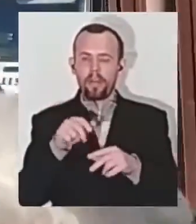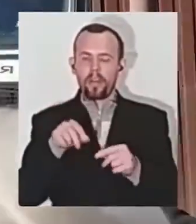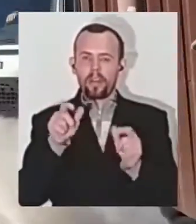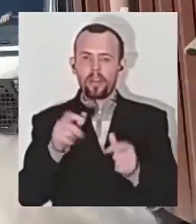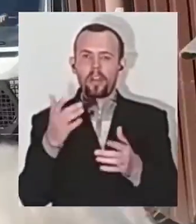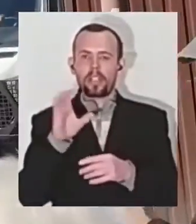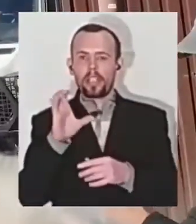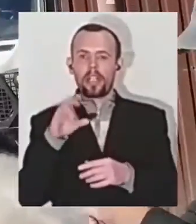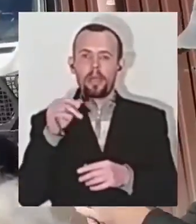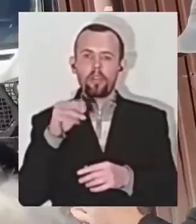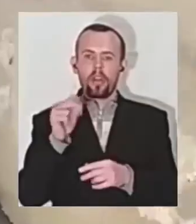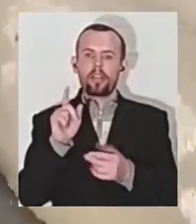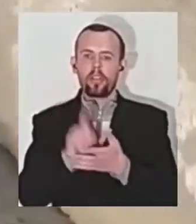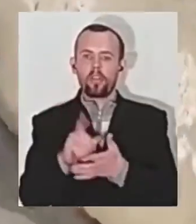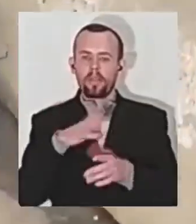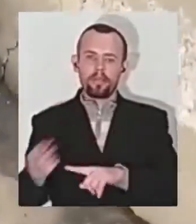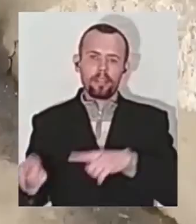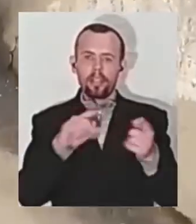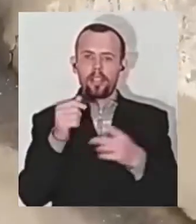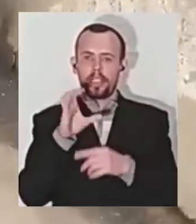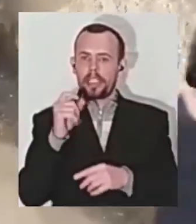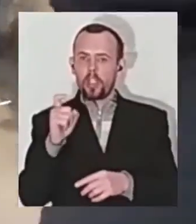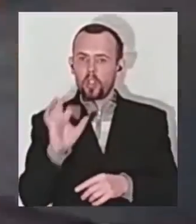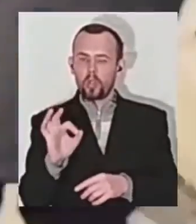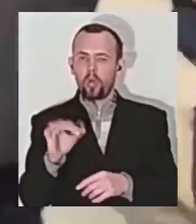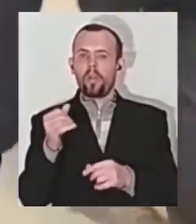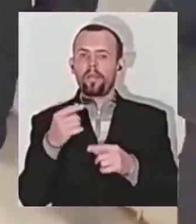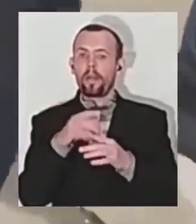та Демчука мали перевести до слідчого ізолятору. Між